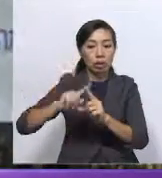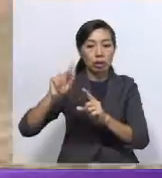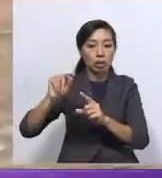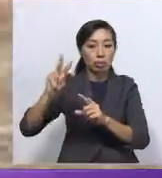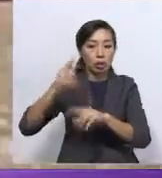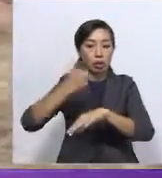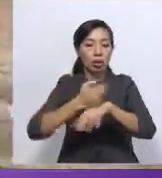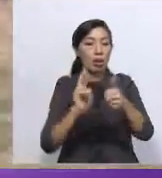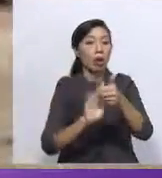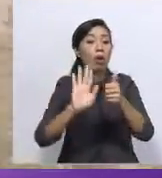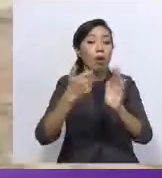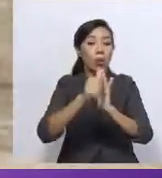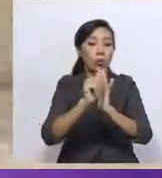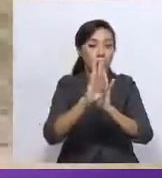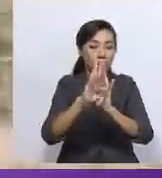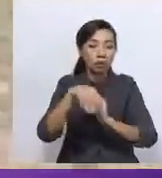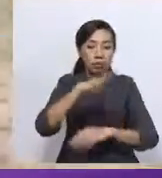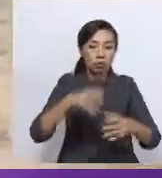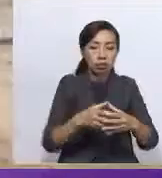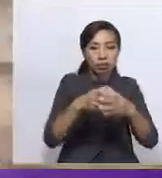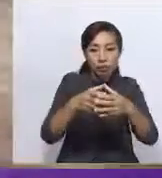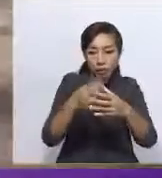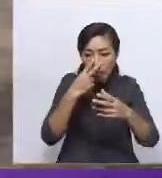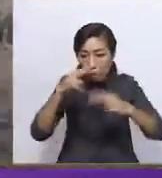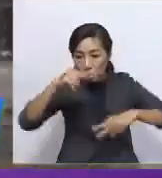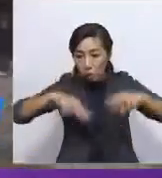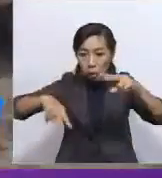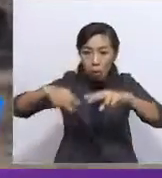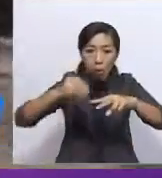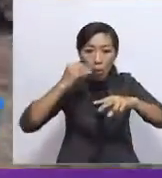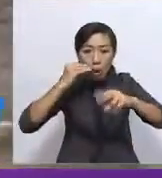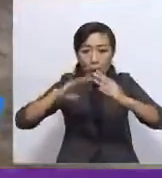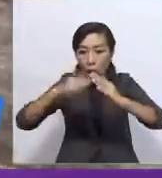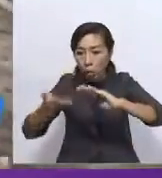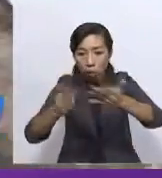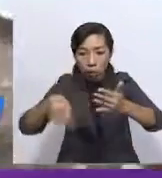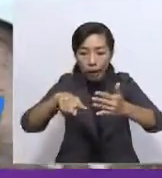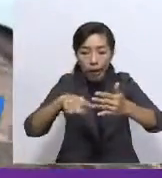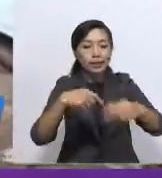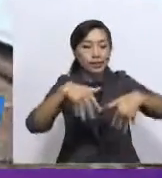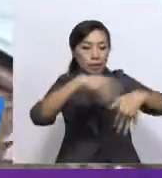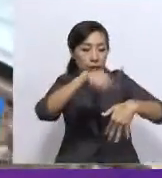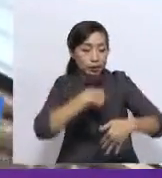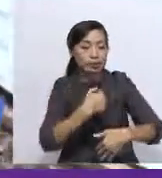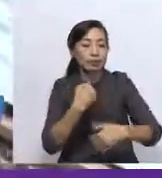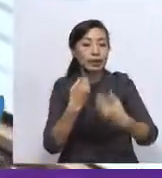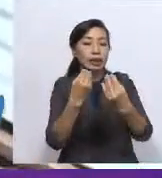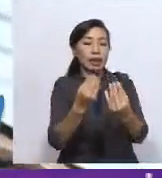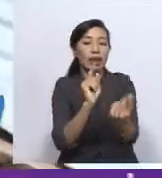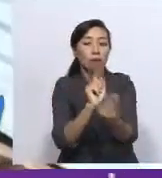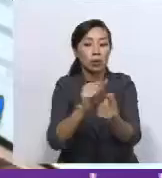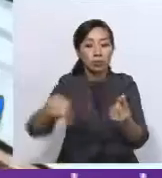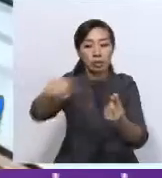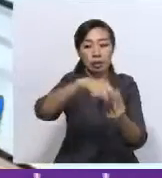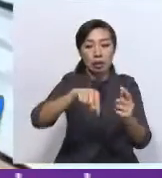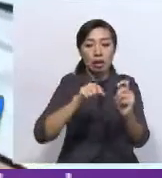22จังหวัดอุบลราชธานีลงพื้นที่ไปตรวจสอบความเสียหายและเยี่ยมให้กำลังใจประชาชนในพื้นที่ตำบลเมืองเด